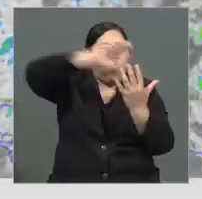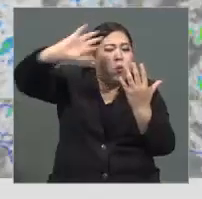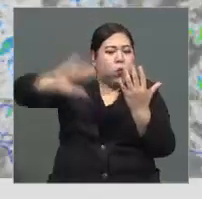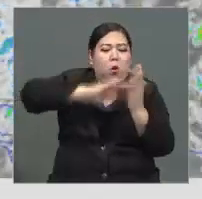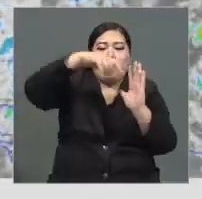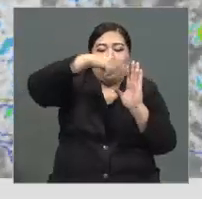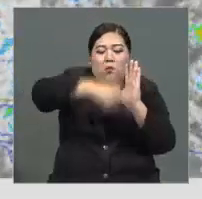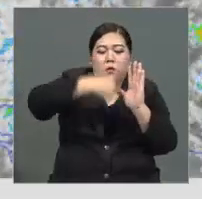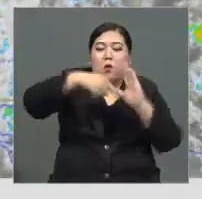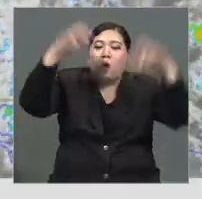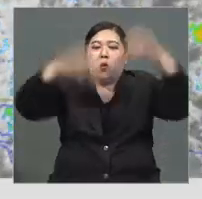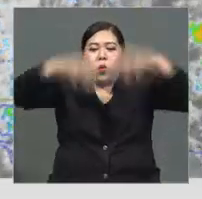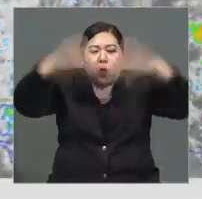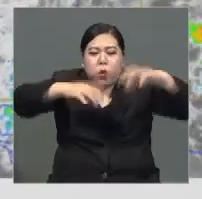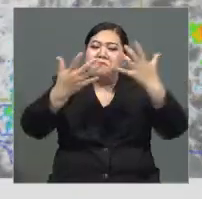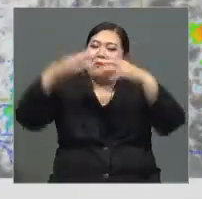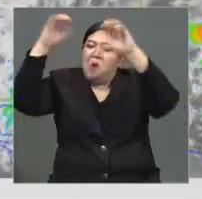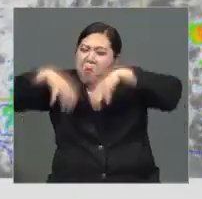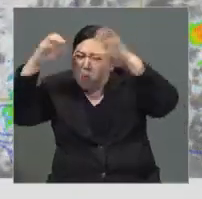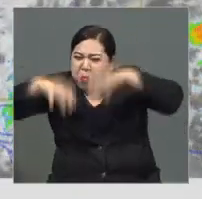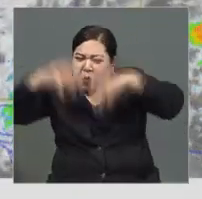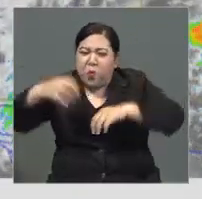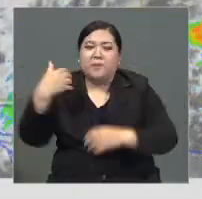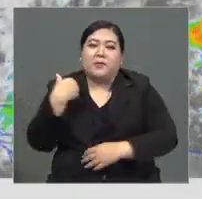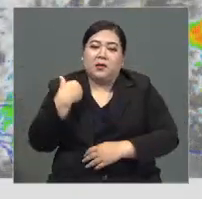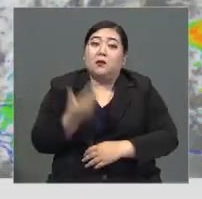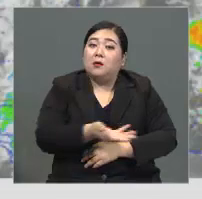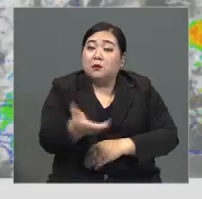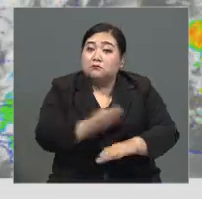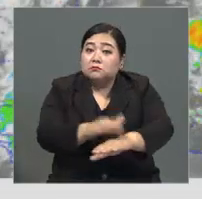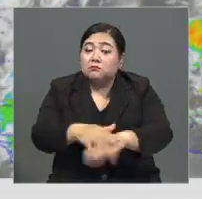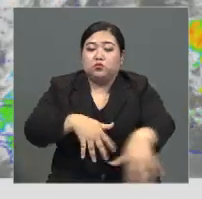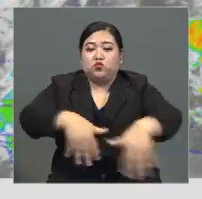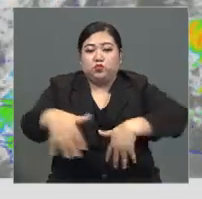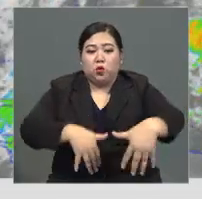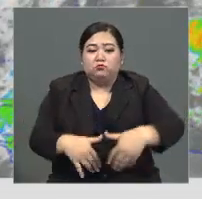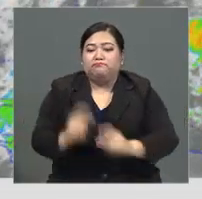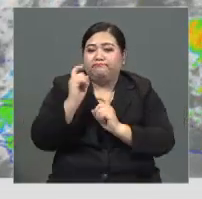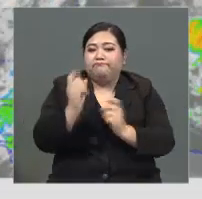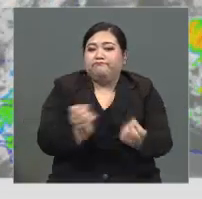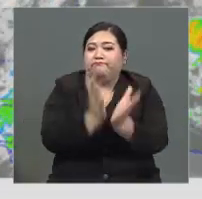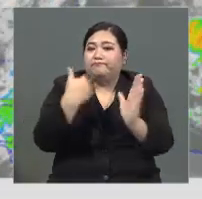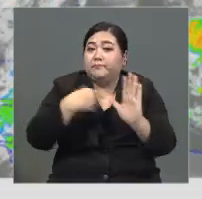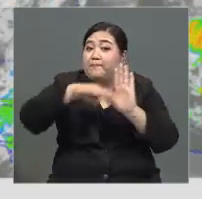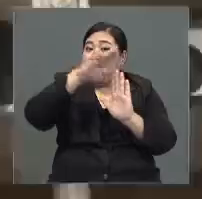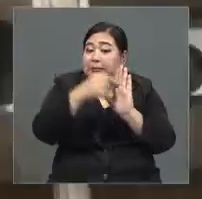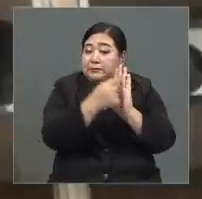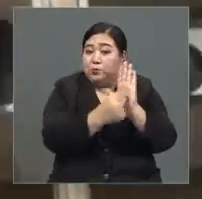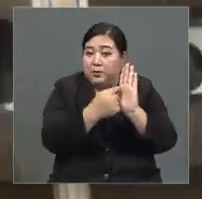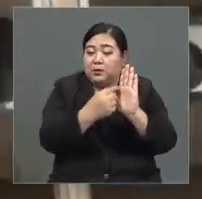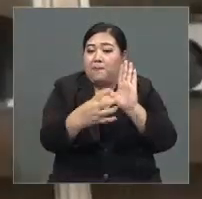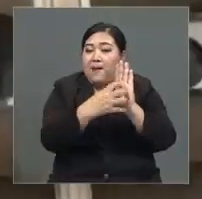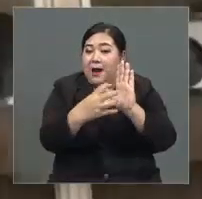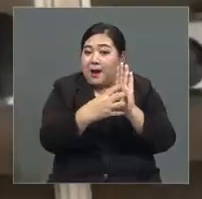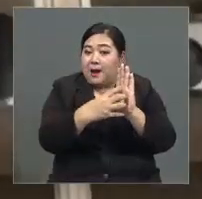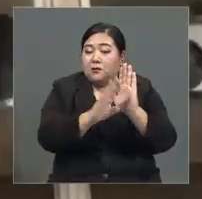ก็มีฝนตกหนักตกชุกด้วยเนื้อกรมอุตุนะครับได้ตื่นประชาชนบริเวณในพื้นที่เสี่ยงภัยทั้งภาคเหนือตอนล่างภาคกลางและภาคตะวัน